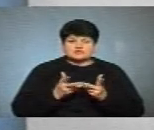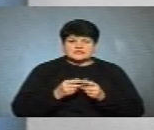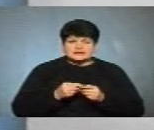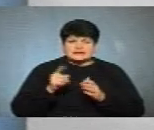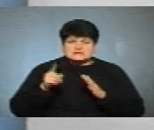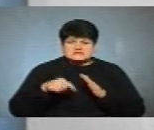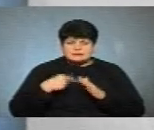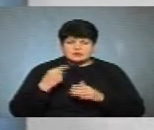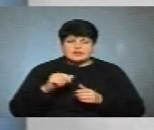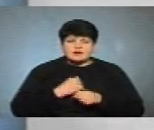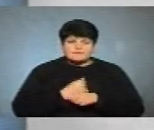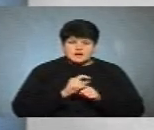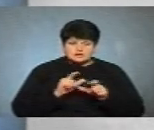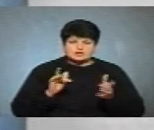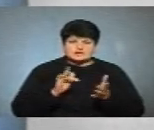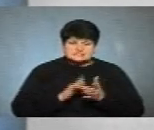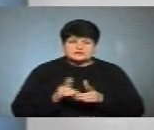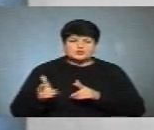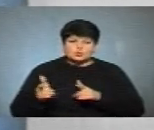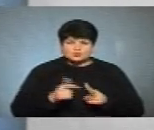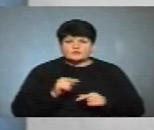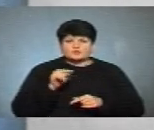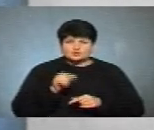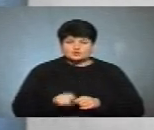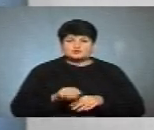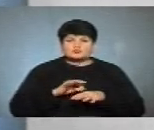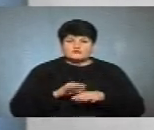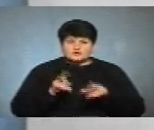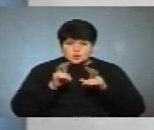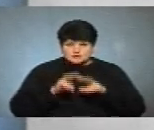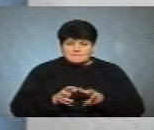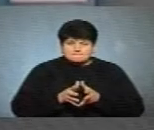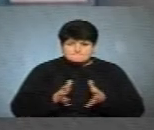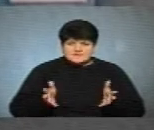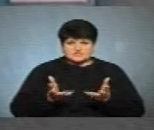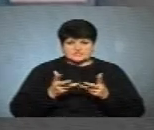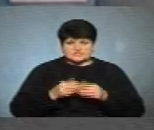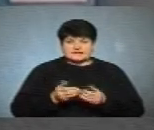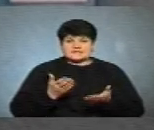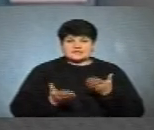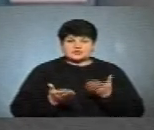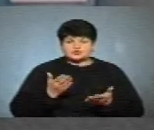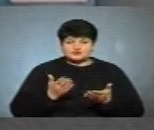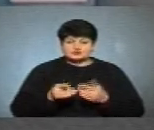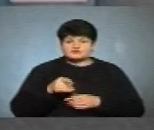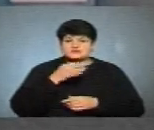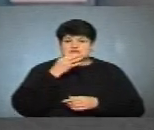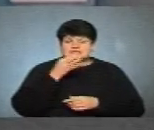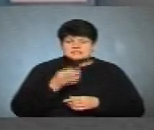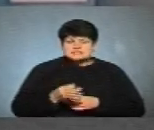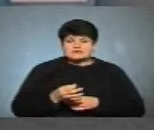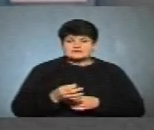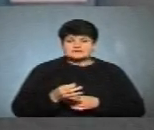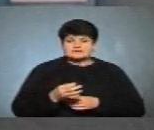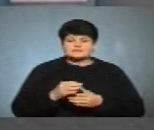і лабораторний центр готовий для того, щоб провести дослідження в більшій кількості. Якщо під то, що ви сказали, і